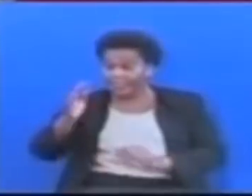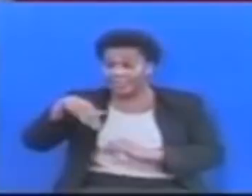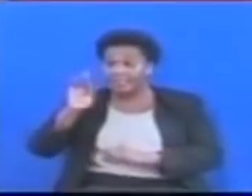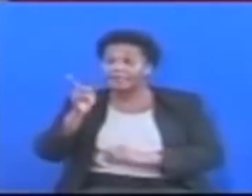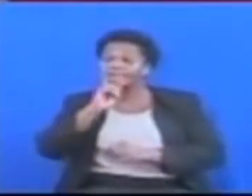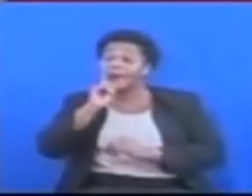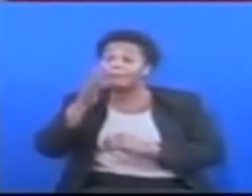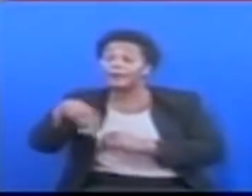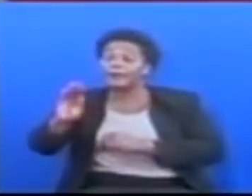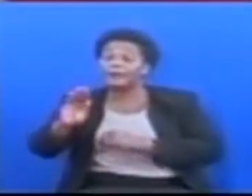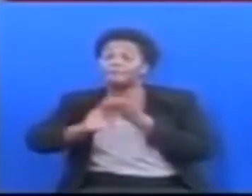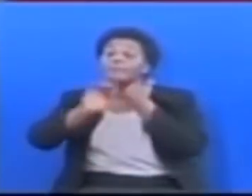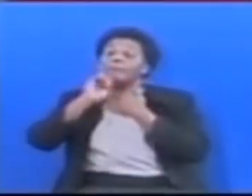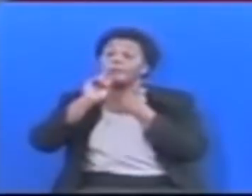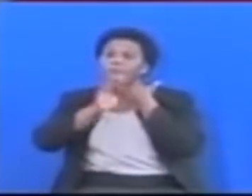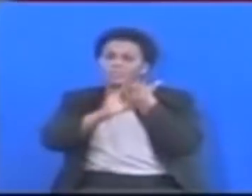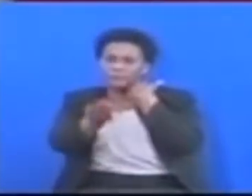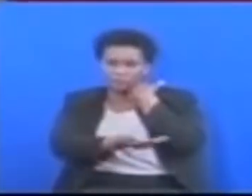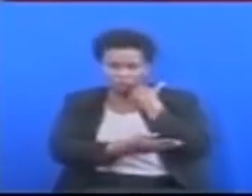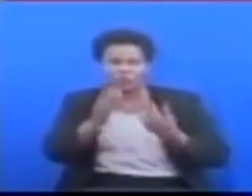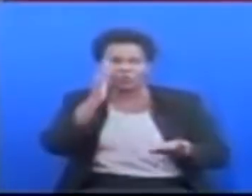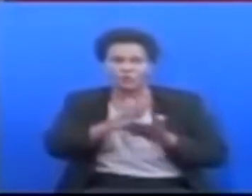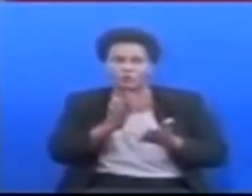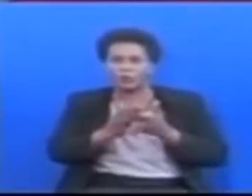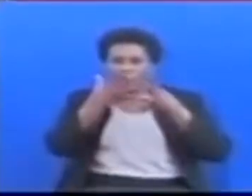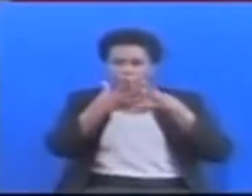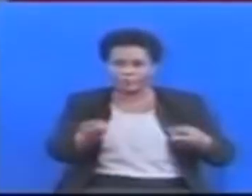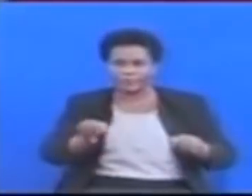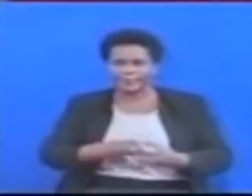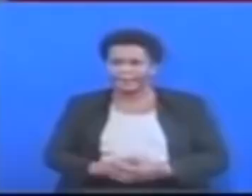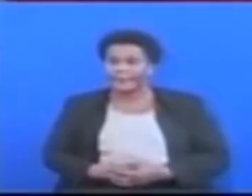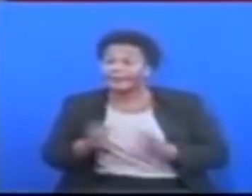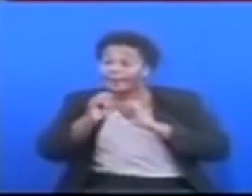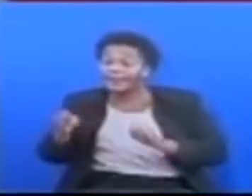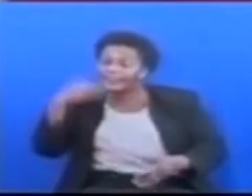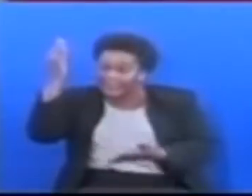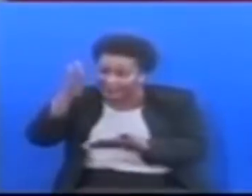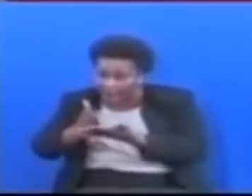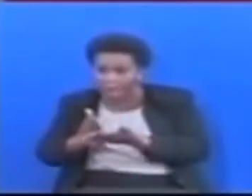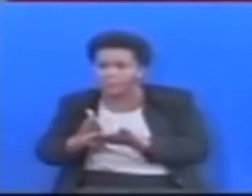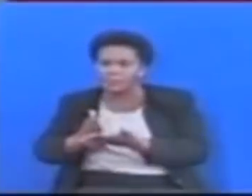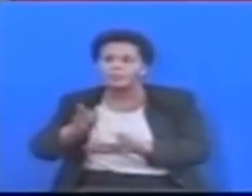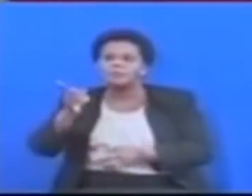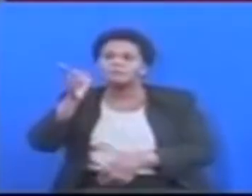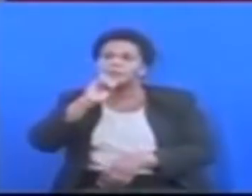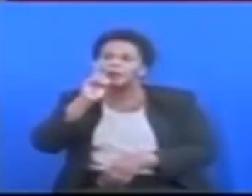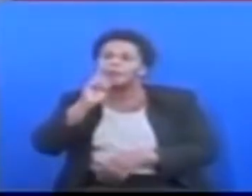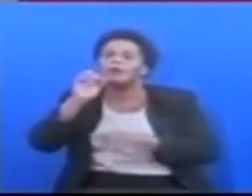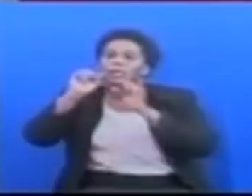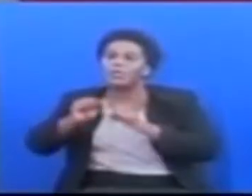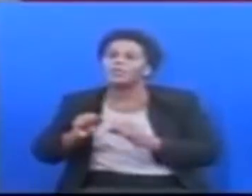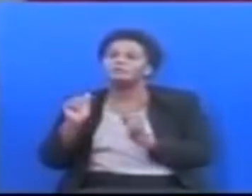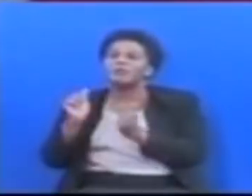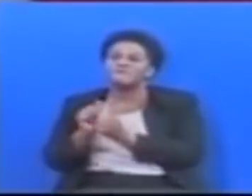Ni kweli inatakiwa iwe bure, lakini ukweli on the ground wakina mama hawa wanatakiwa kwenda na kids. Na